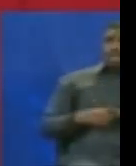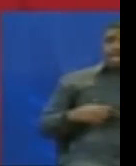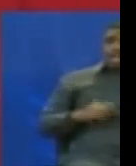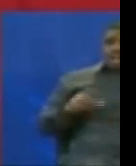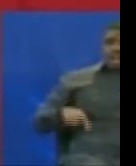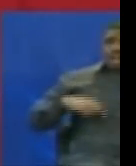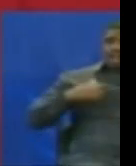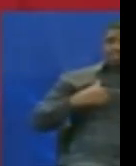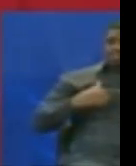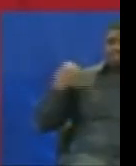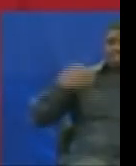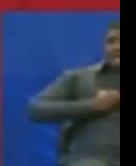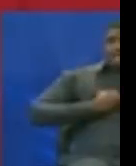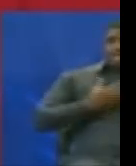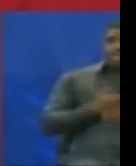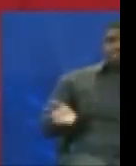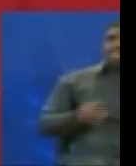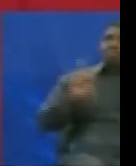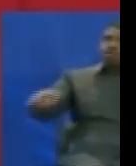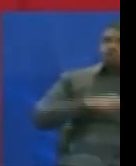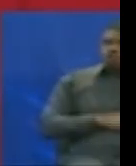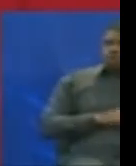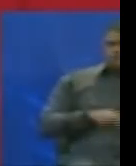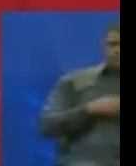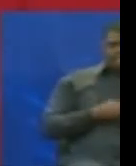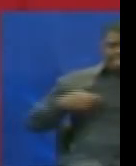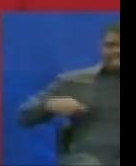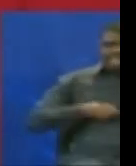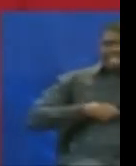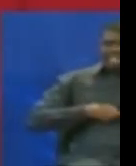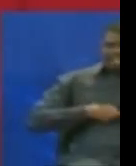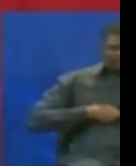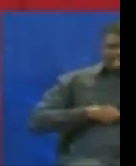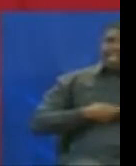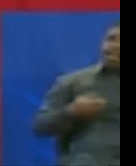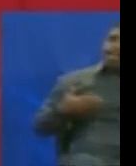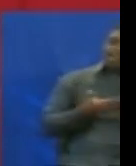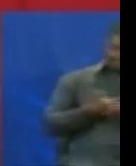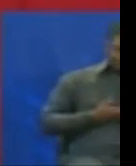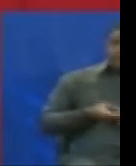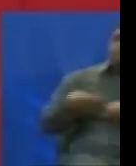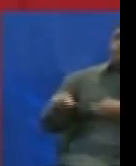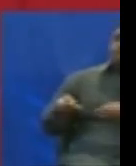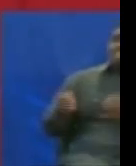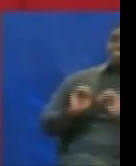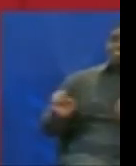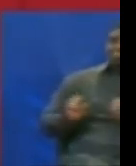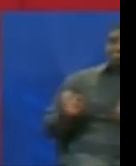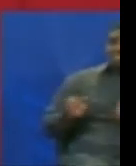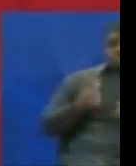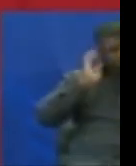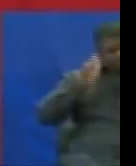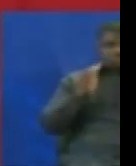jacket zipo. Lakini hawajapewa kibali, mpaka leo wanahangaika, wamekuwa frustrated, wanataka kuondoka.